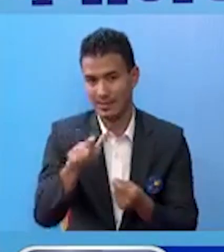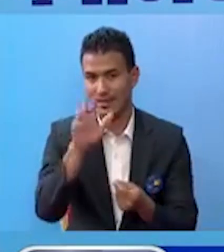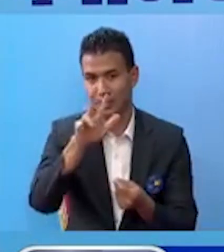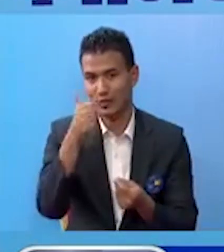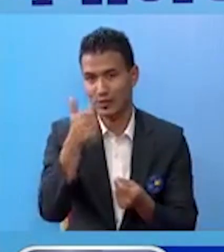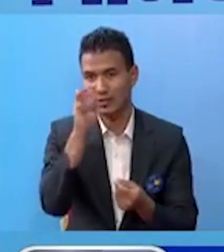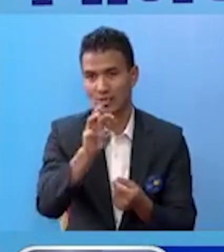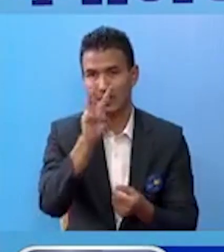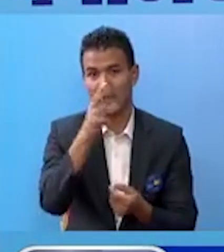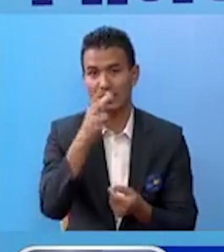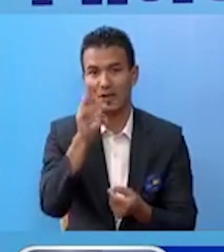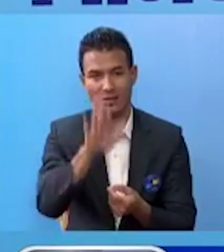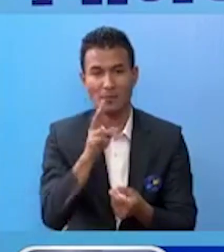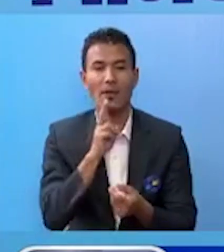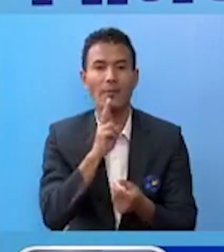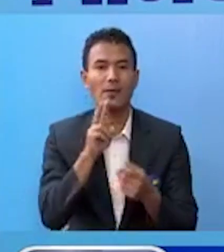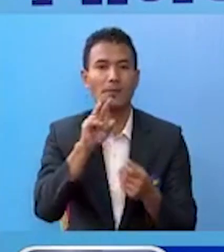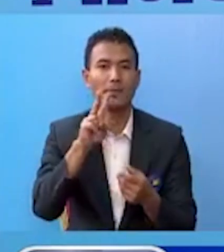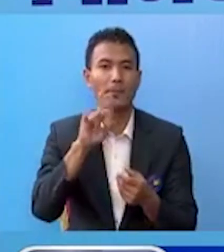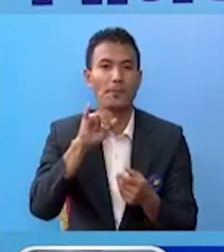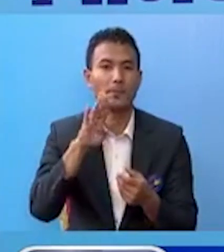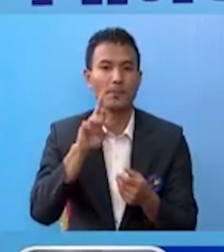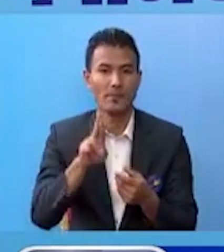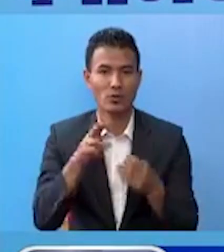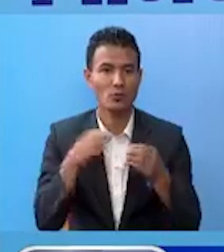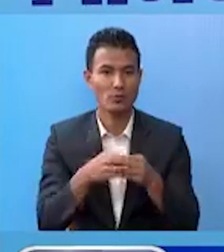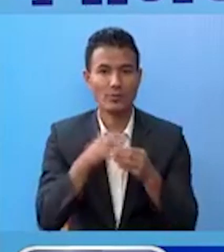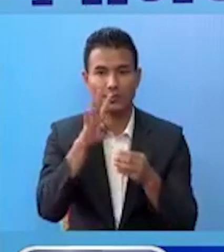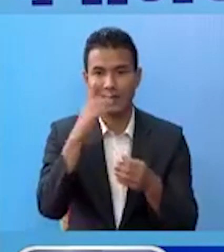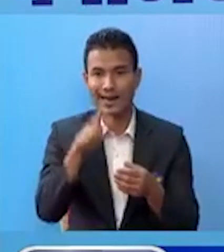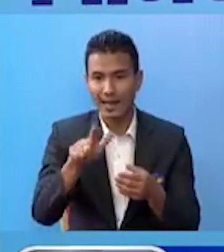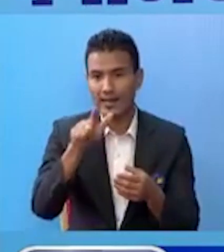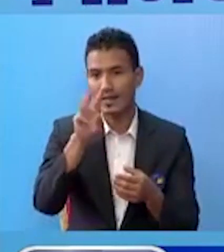29,86,003 छ र भाइबर ग्रुपमा जोडिनेको संख्या